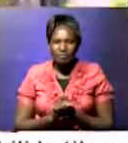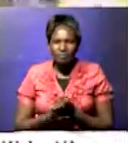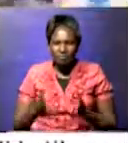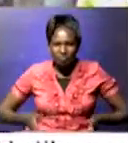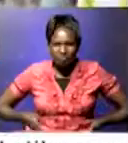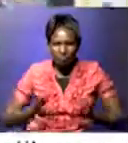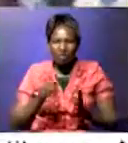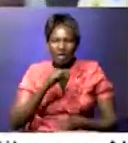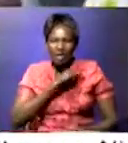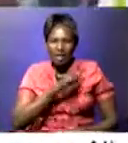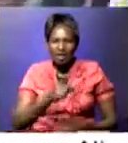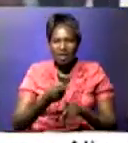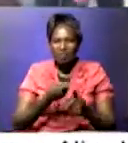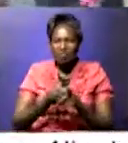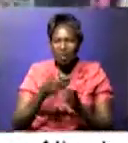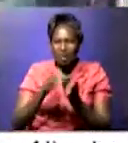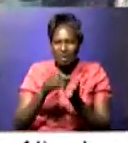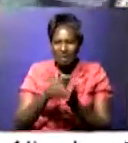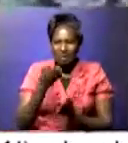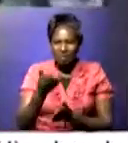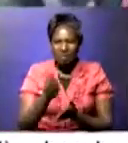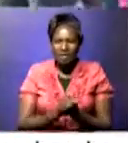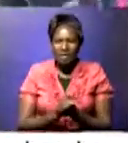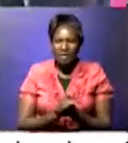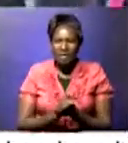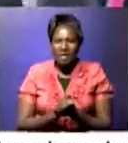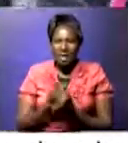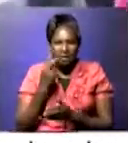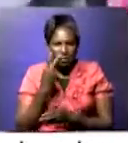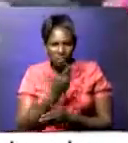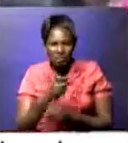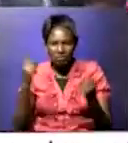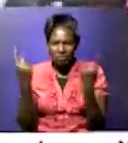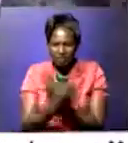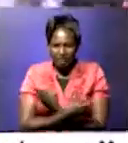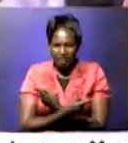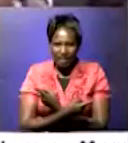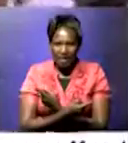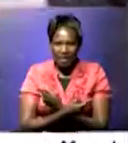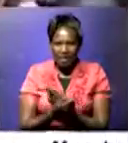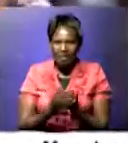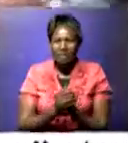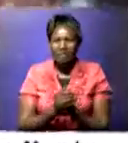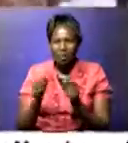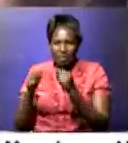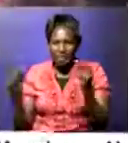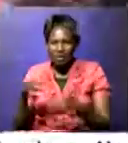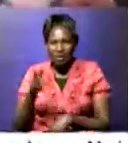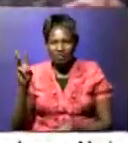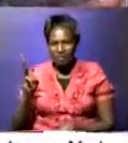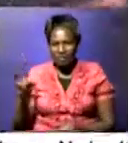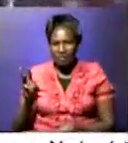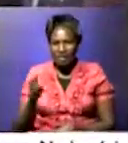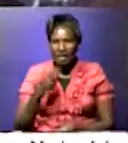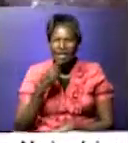wake gavana Mutua akiwa katika maeneo ya Masii alionekana kutofautiana vikali na wito wa mpinzani wake Wavinya